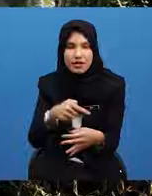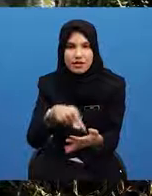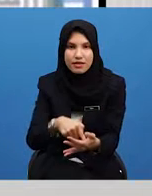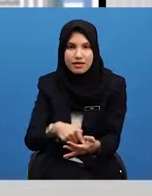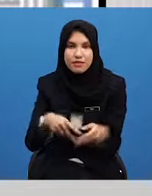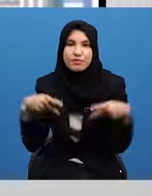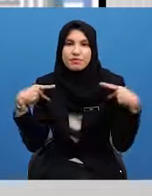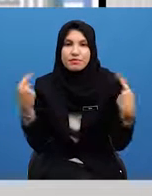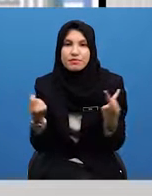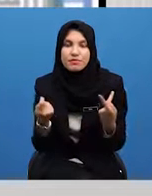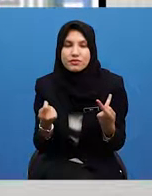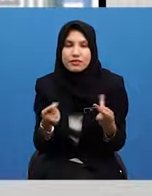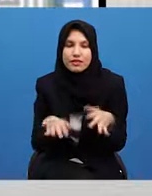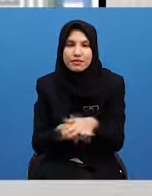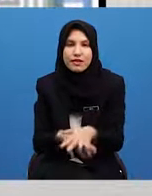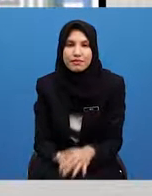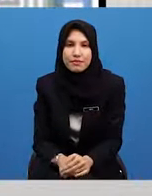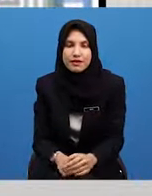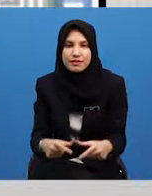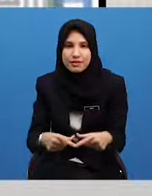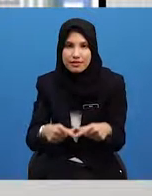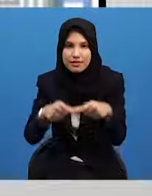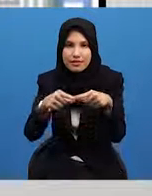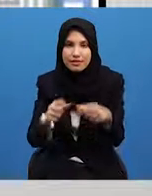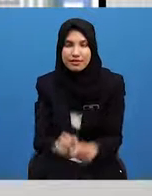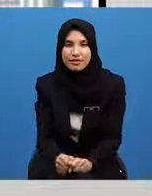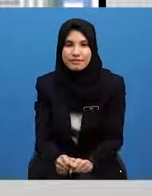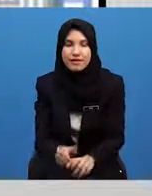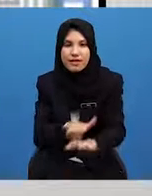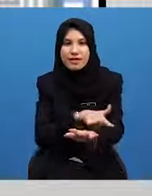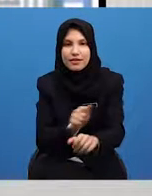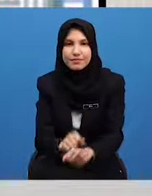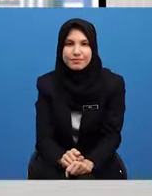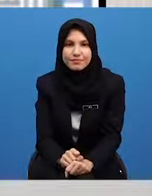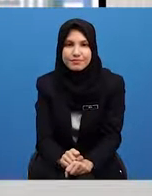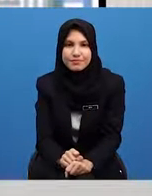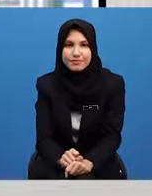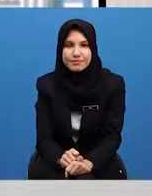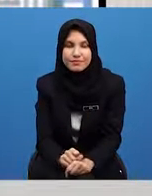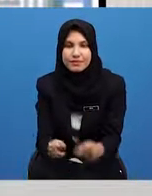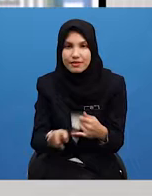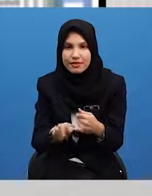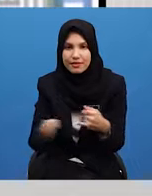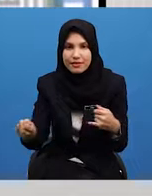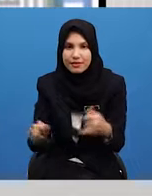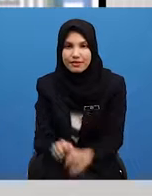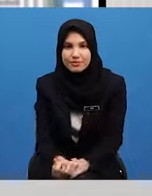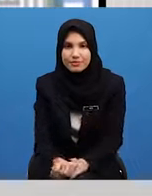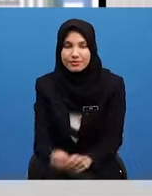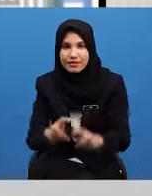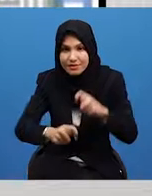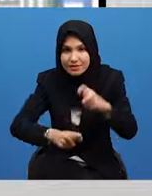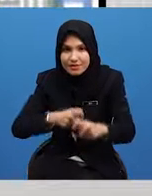mempunyai tapak, tiang, lengan, tali,